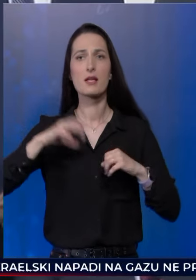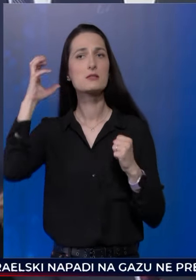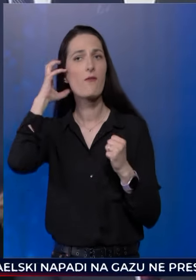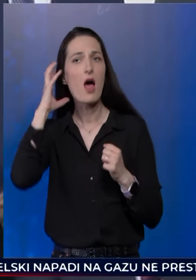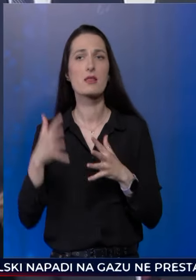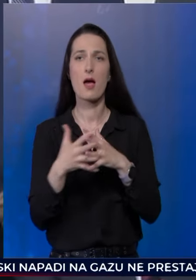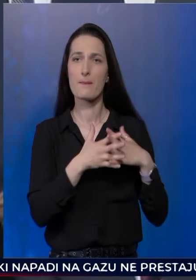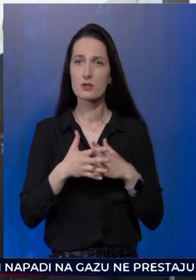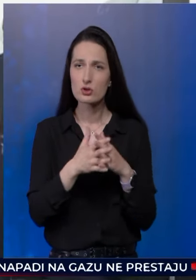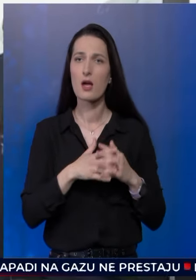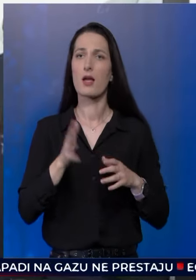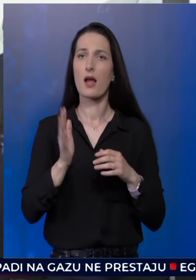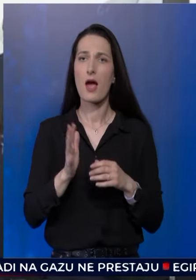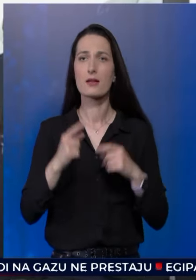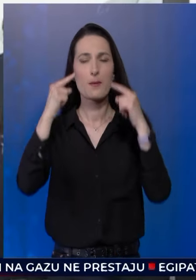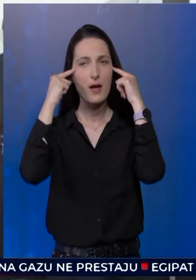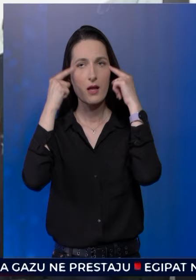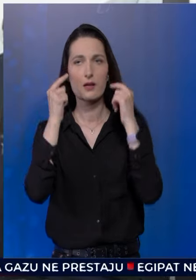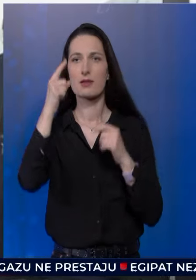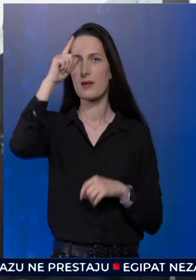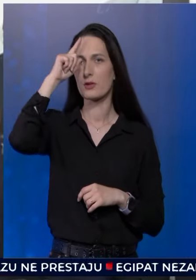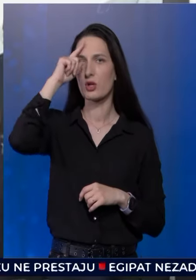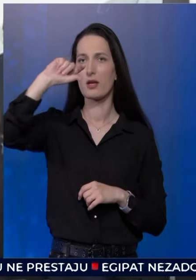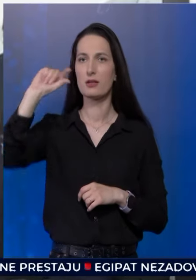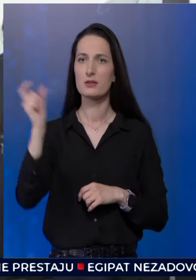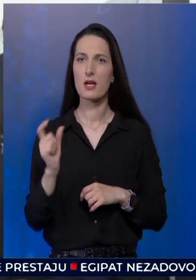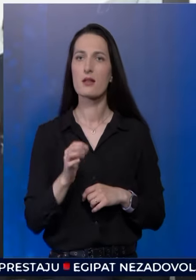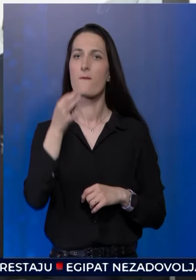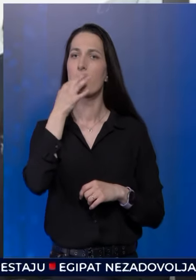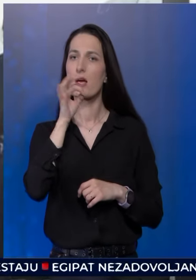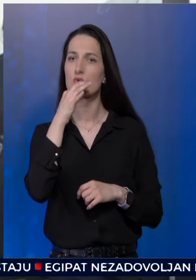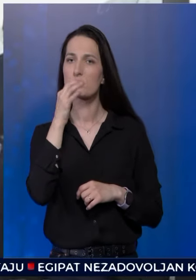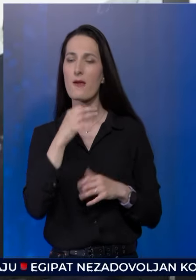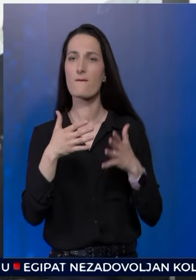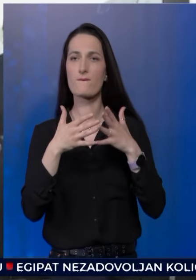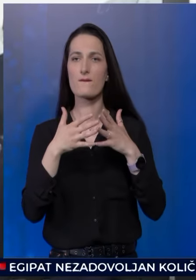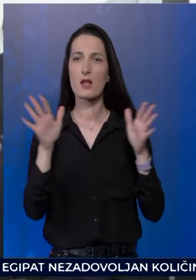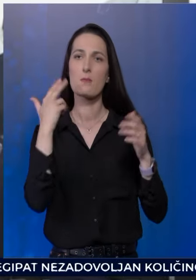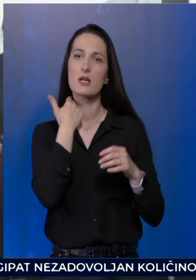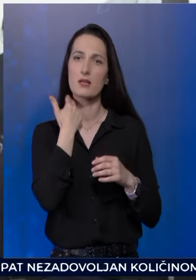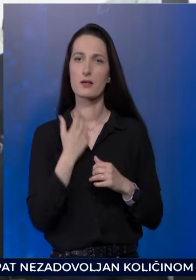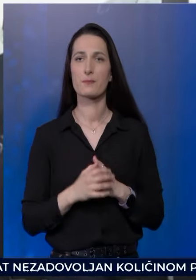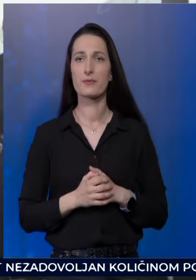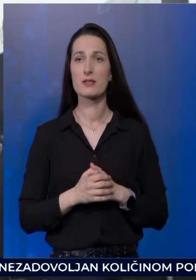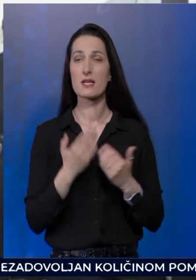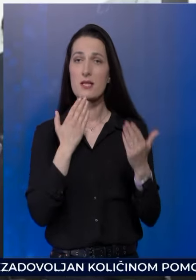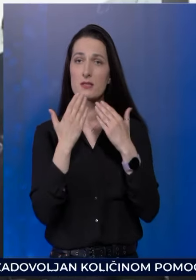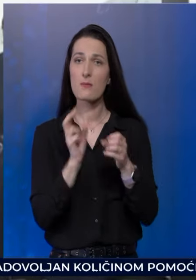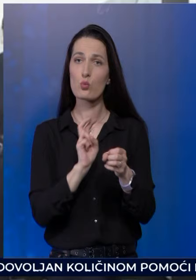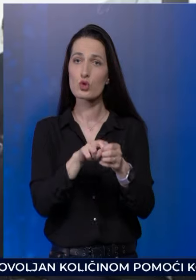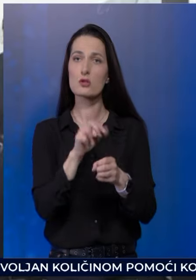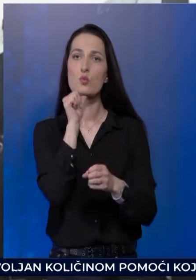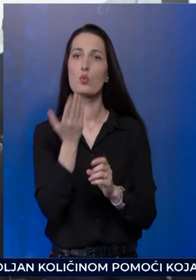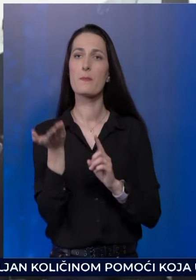Sjedinjenih Američkih Država, Kanade, Japana, Njemačke, Italije, Francuske i Velike Britanije. Na